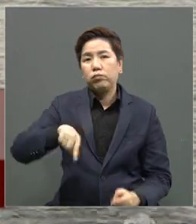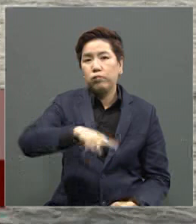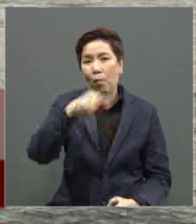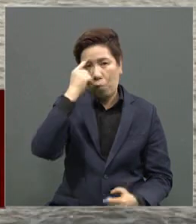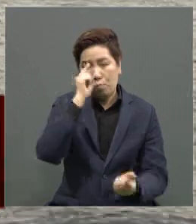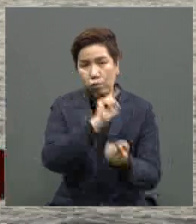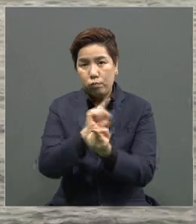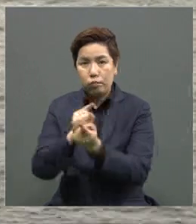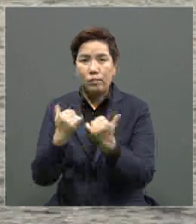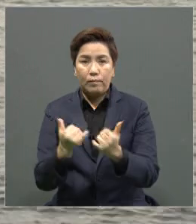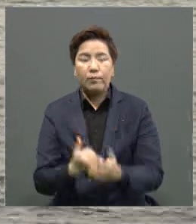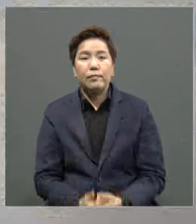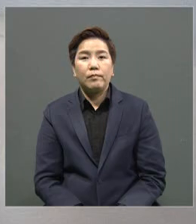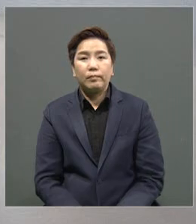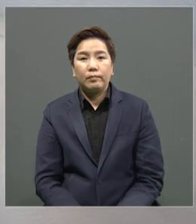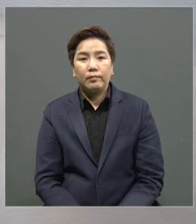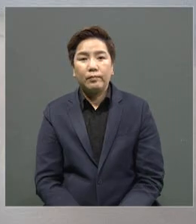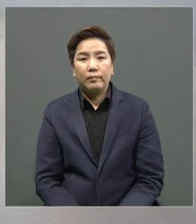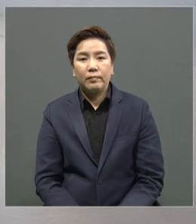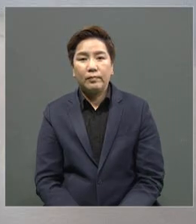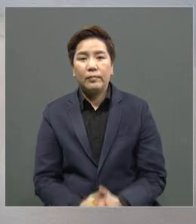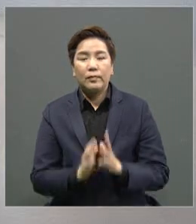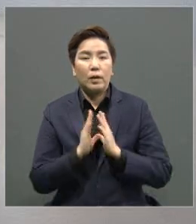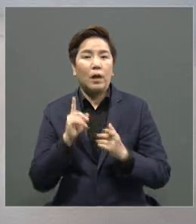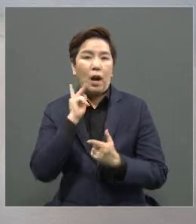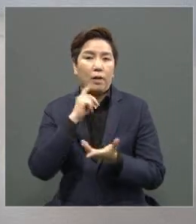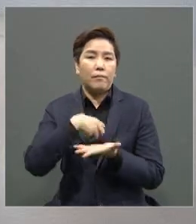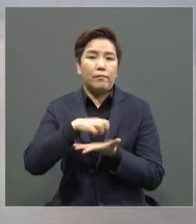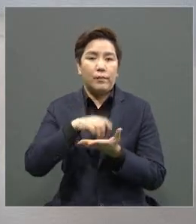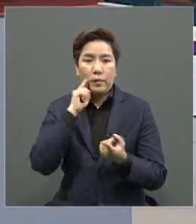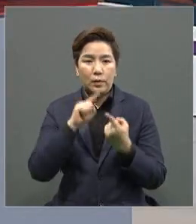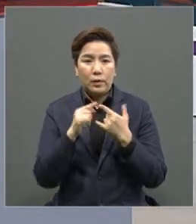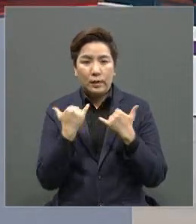นอนค่ะพี่กิ๊กพี่พีทค่ะ ค่ะขอบคุณค่ะคุณพัทรพรมาละโสนะคะ